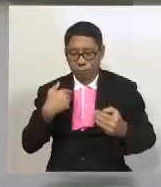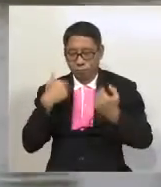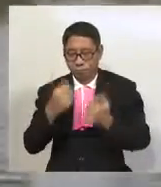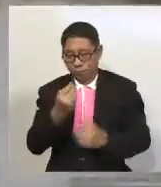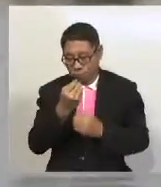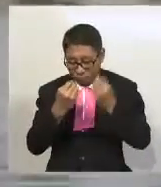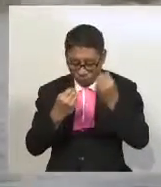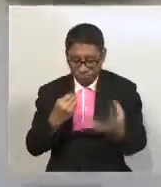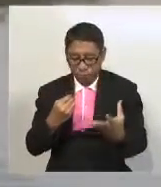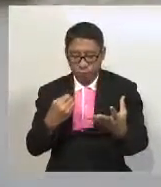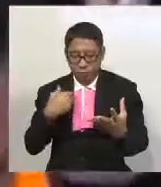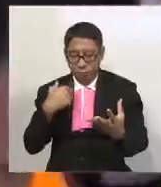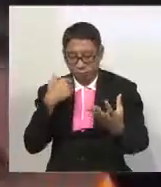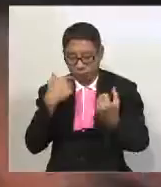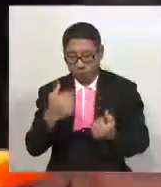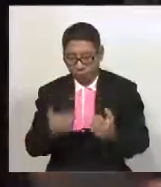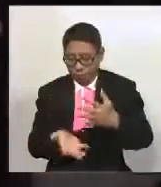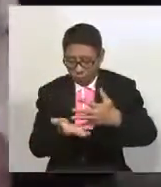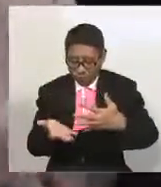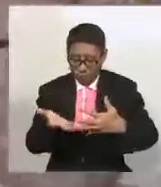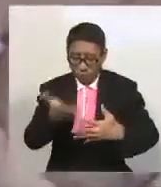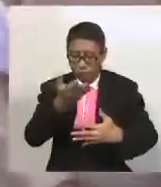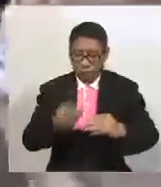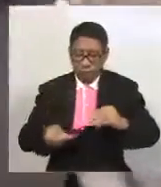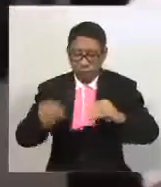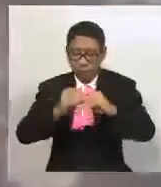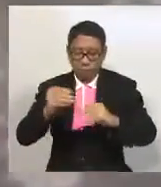าณมากจึงยกระดับสูงขึ้น